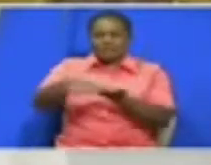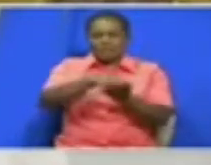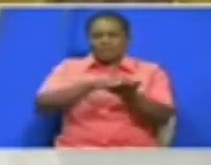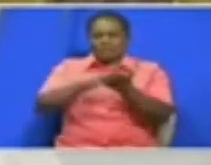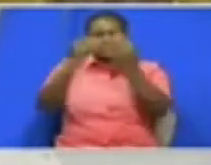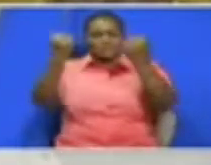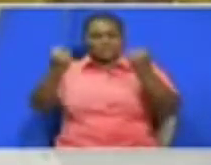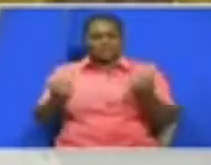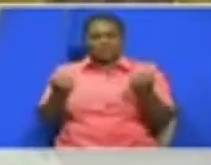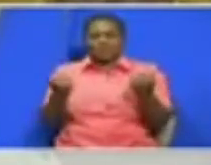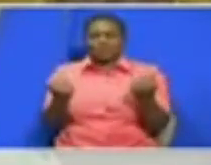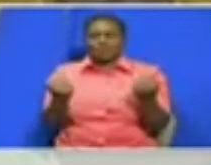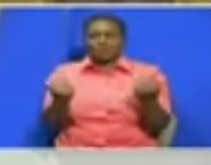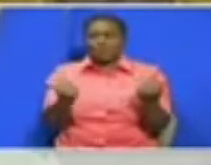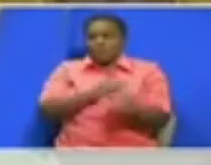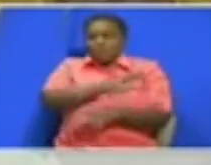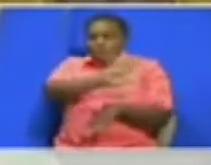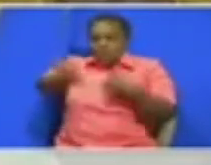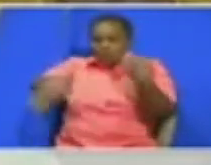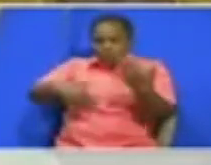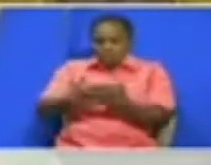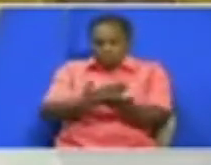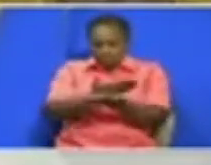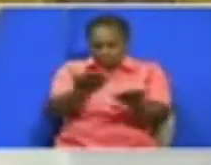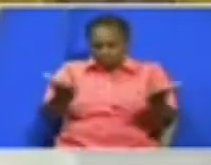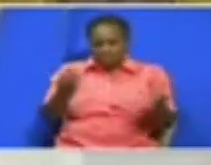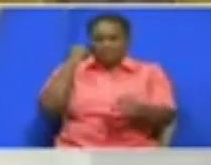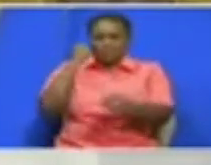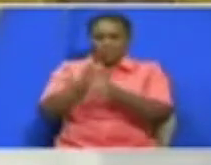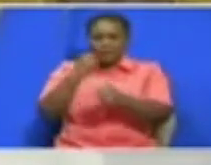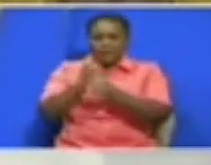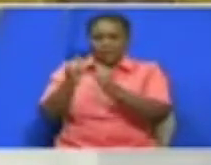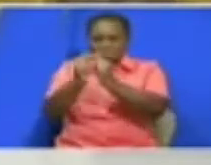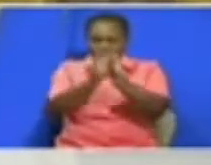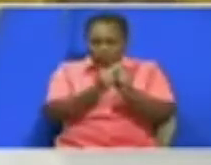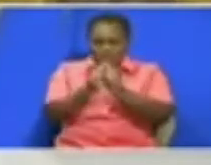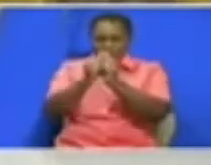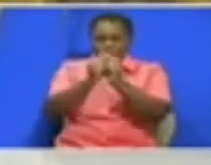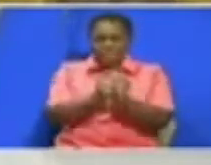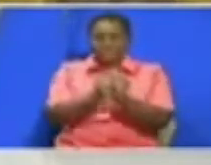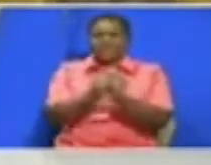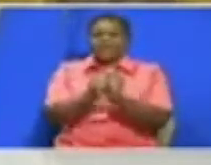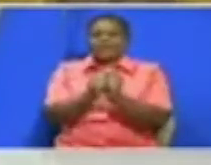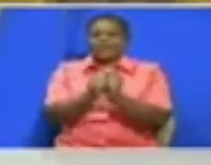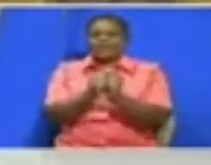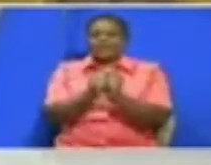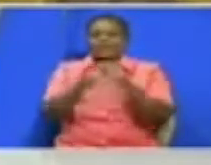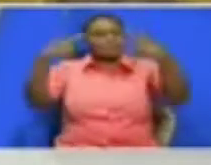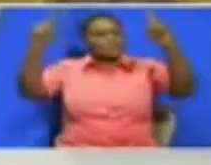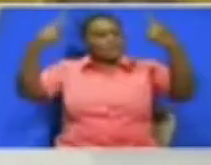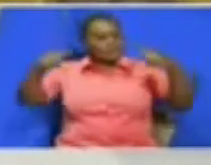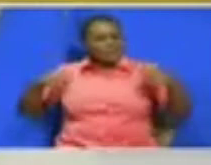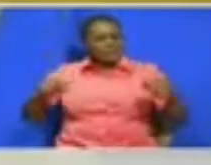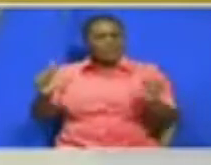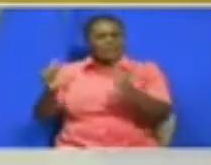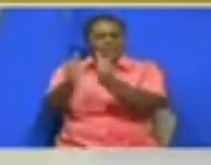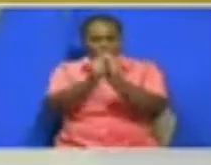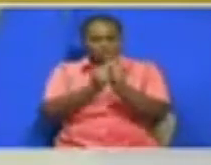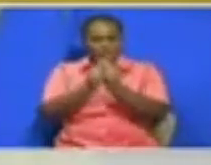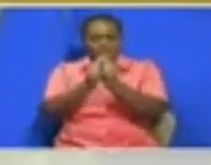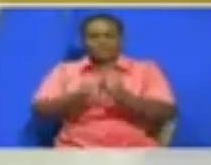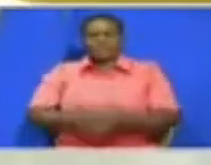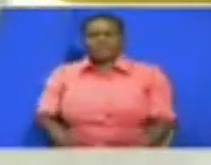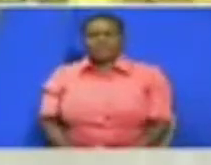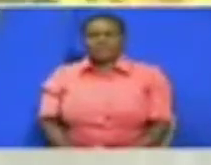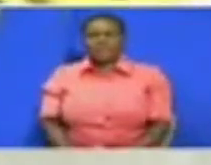sote tukishirikiana katika njia hiyo tutaenda mbele tukiwa pamoja. Na niliona hapa